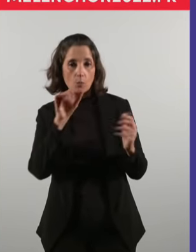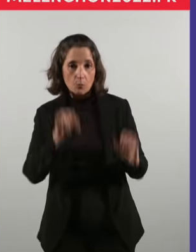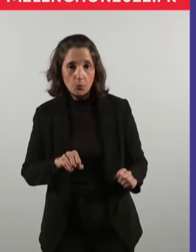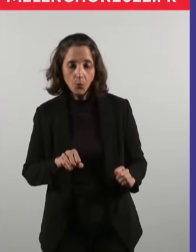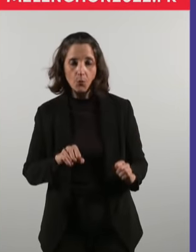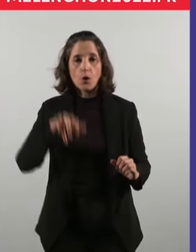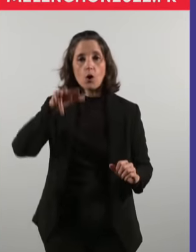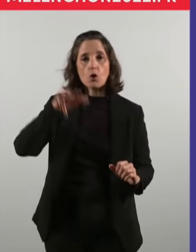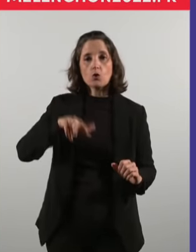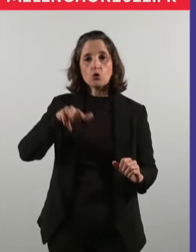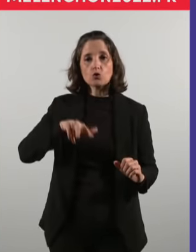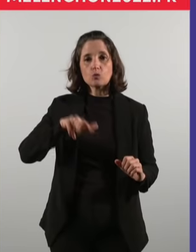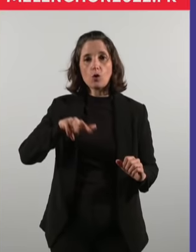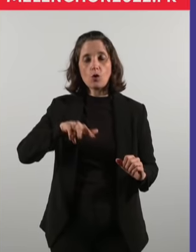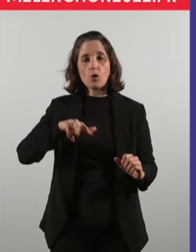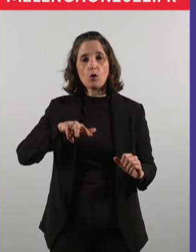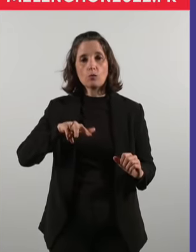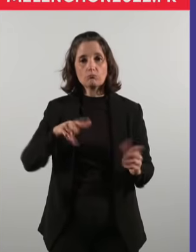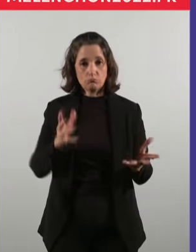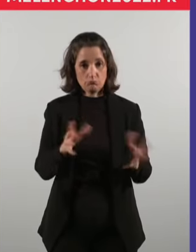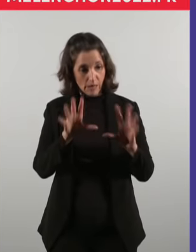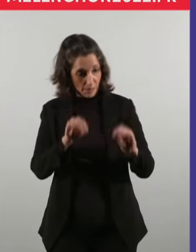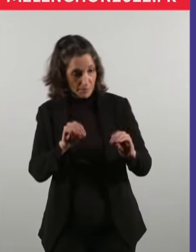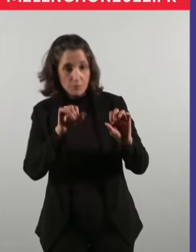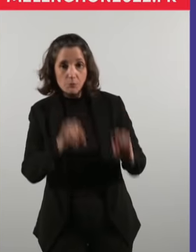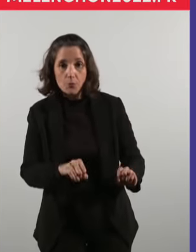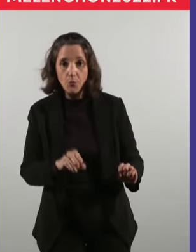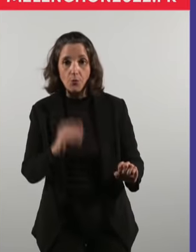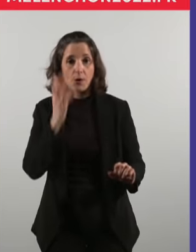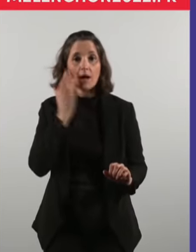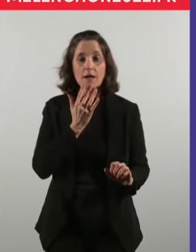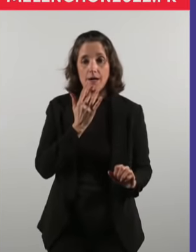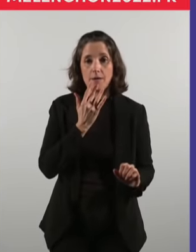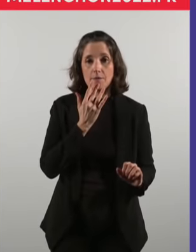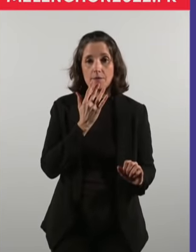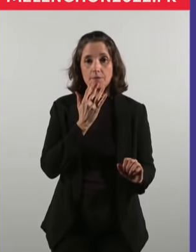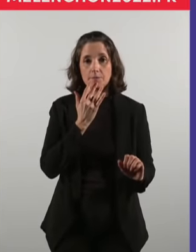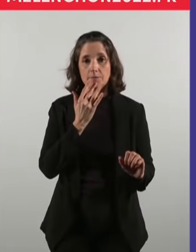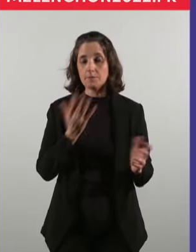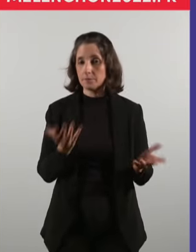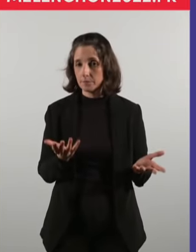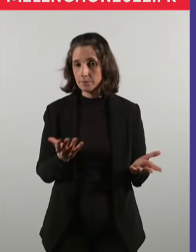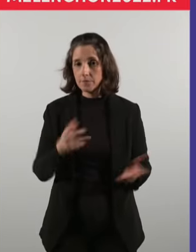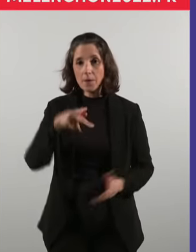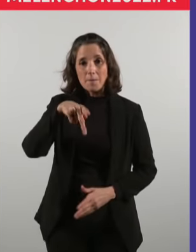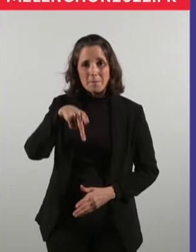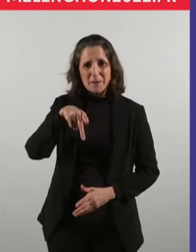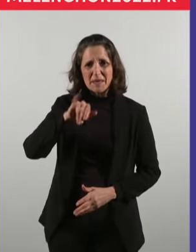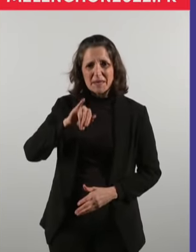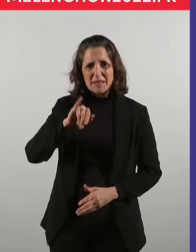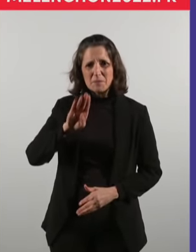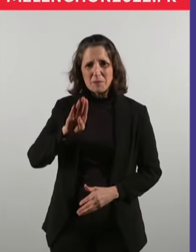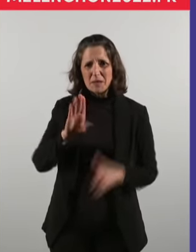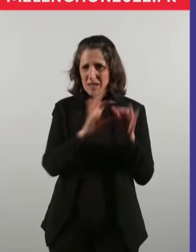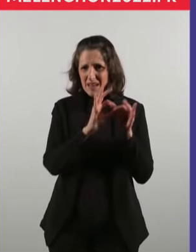agréable. Mais l'évolution du PIB ne mesure rien de tout cela. Prenons un exemple.